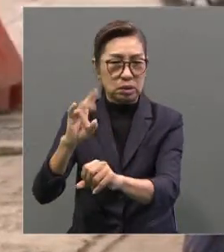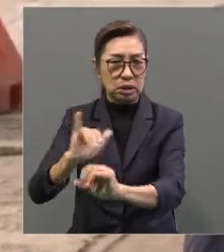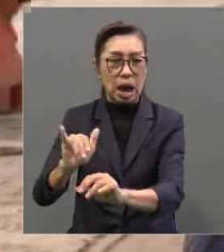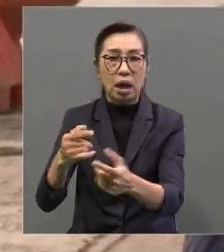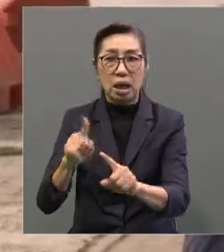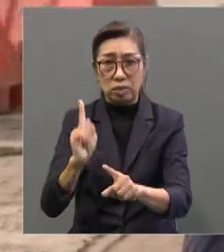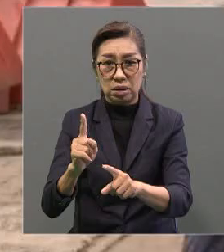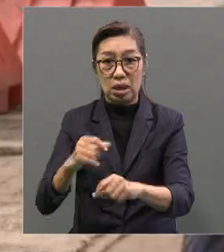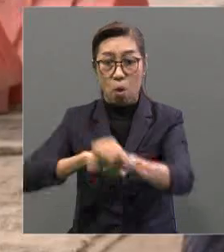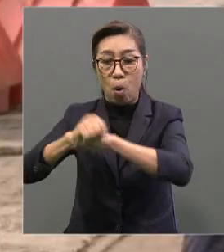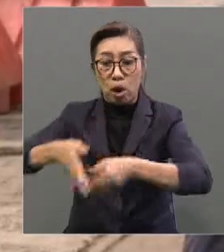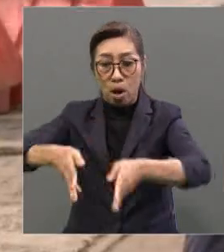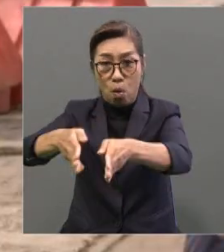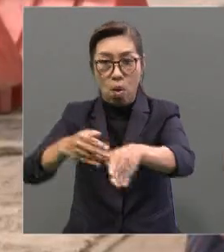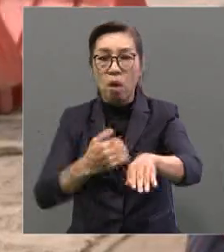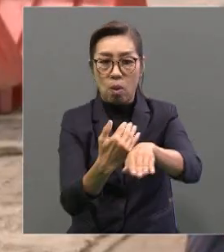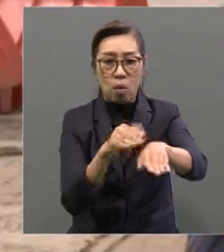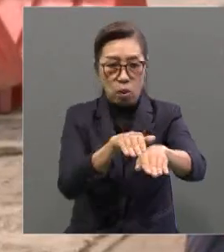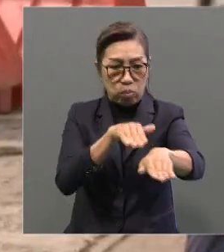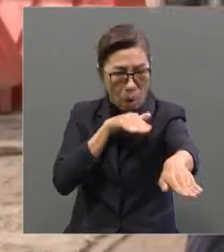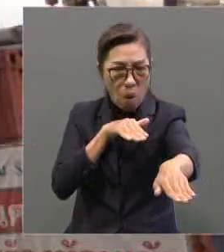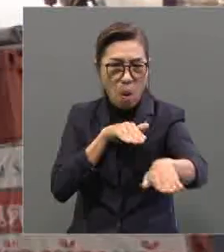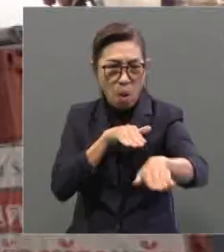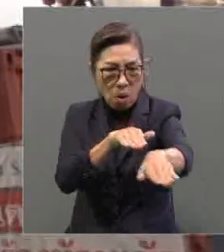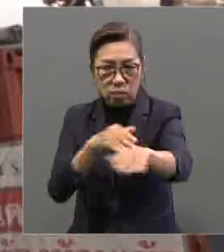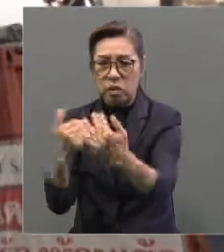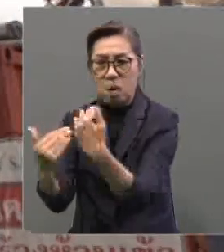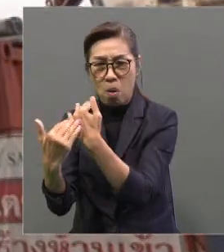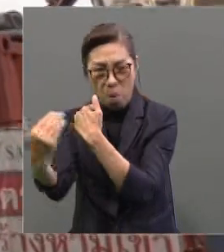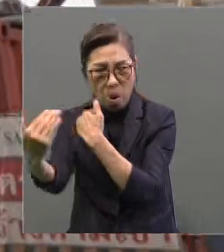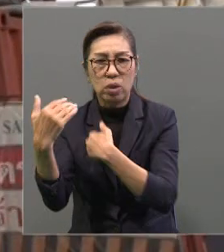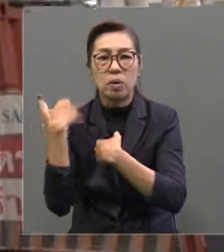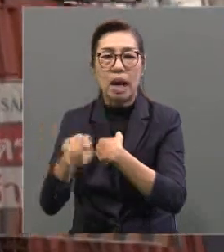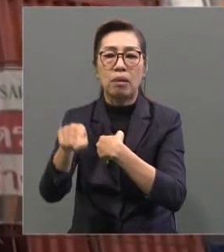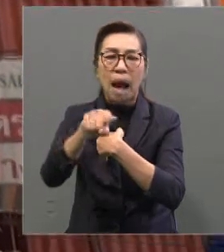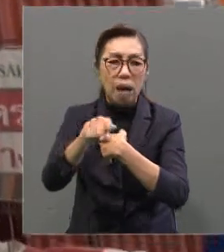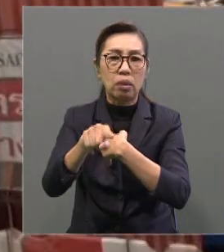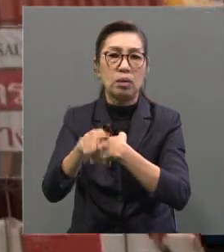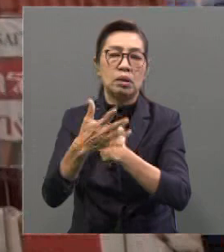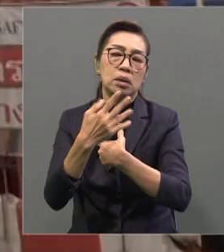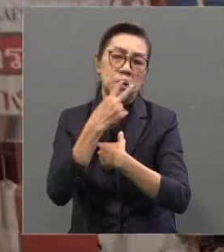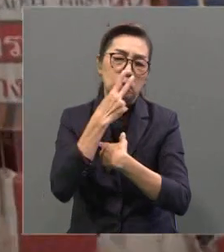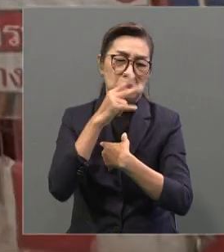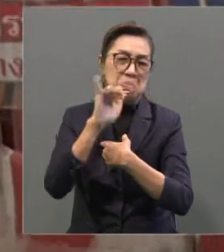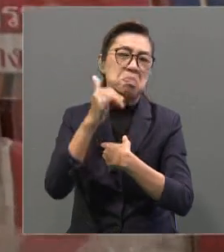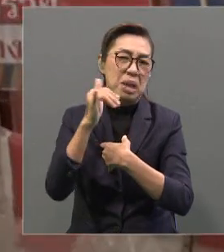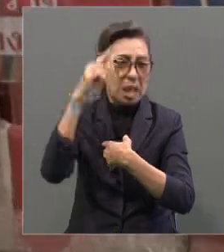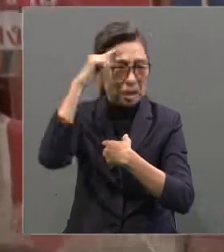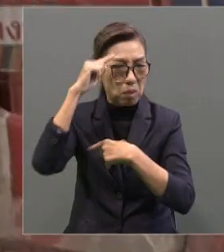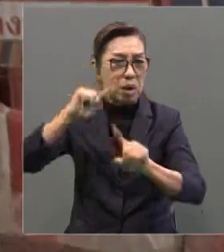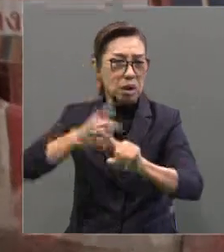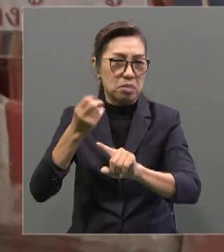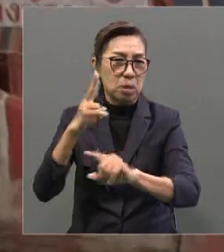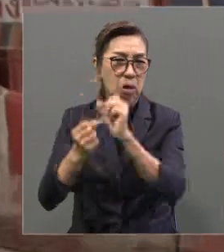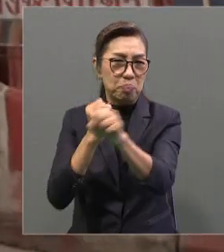อ่ะบอกสิงหา66นี้จะเสร็จมันก็ดูไม่เสร็จพอขยายไปธันวา67มันก็ยังมองว่ามีโอกาสที่จะไม่เสร็จได้เหมือ